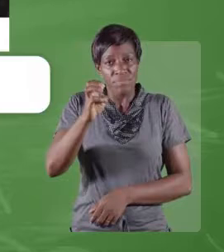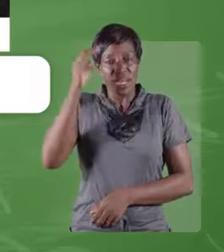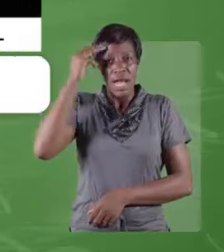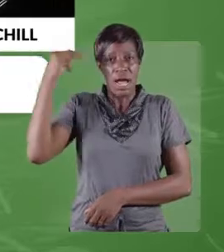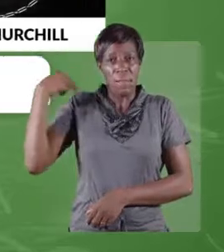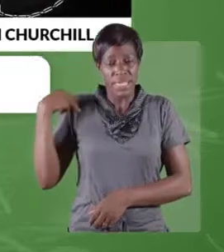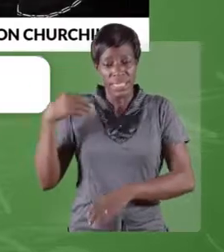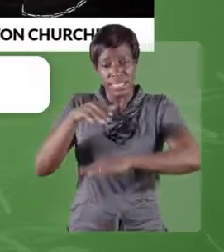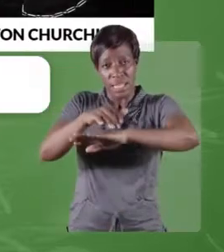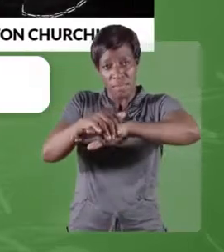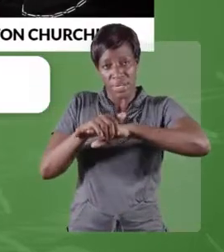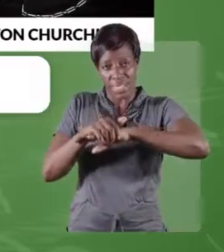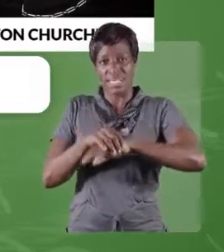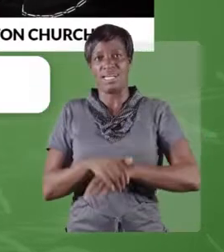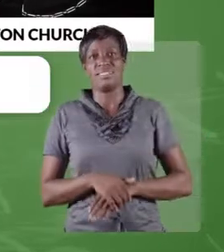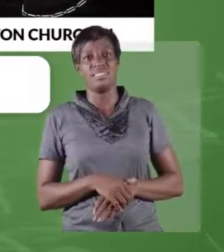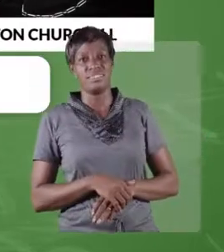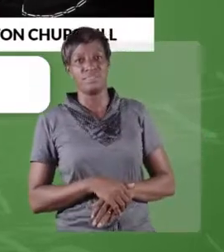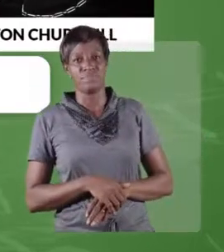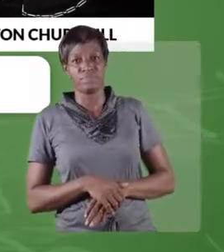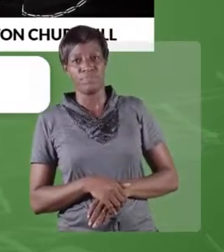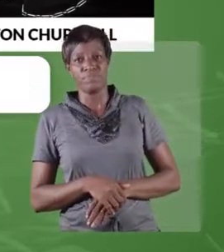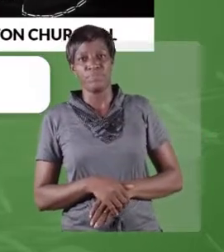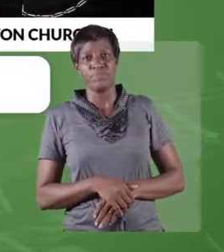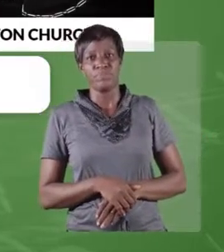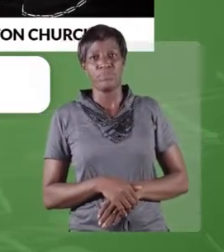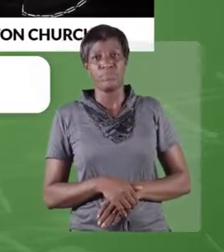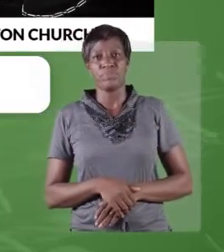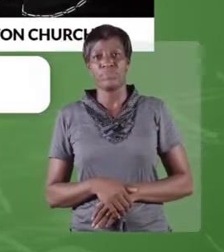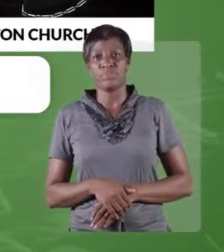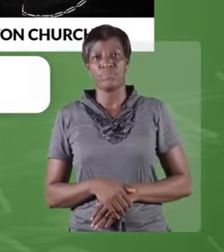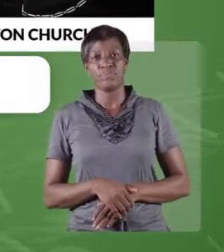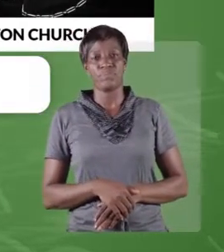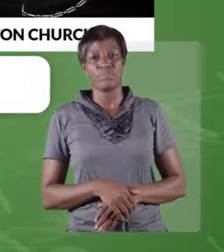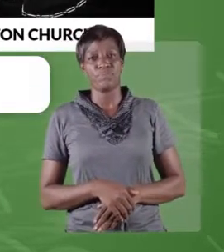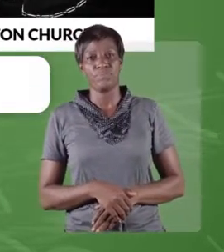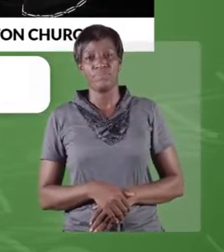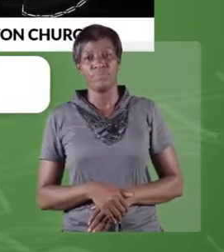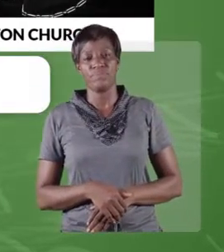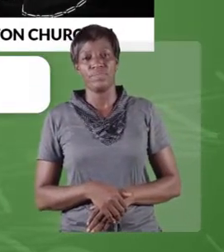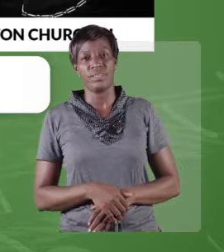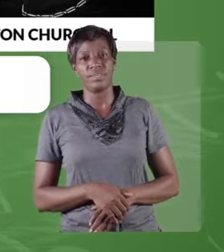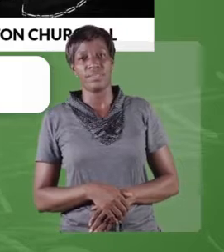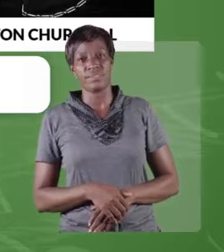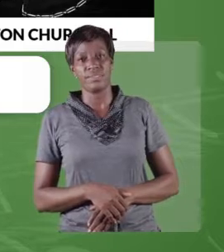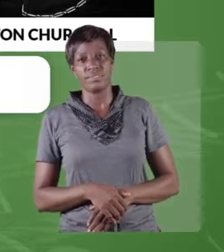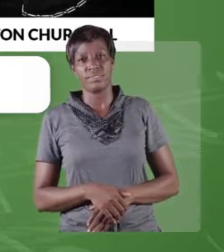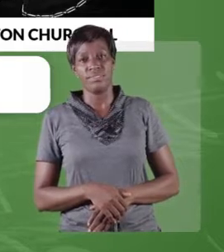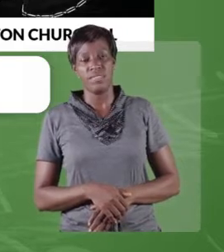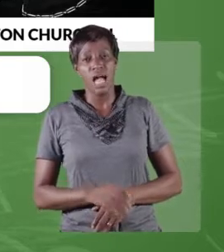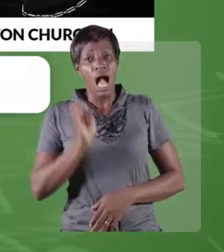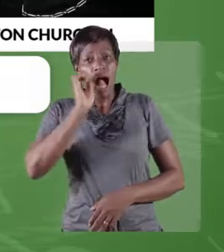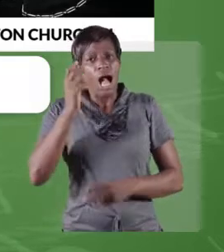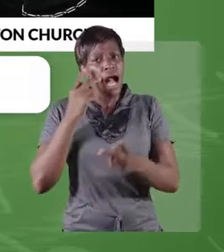britannique Winston Churchill à Terre-Neuve dans l'Atlantique du Nord. Elle